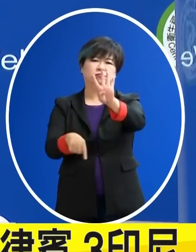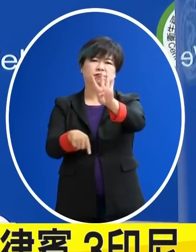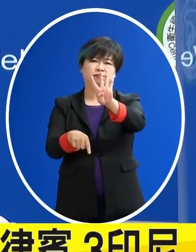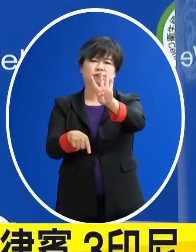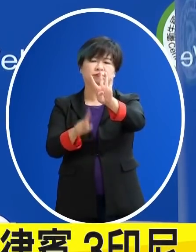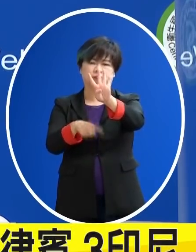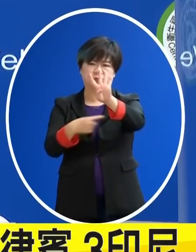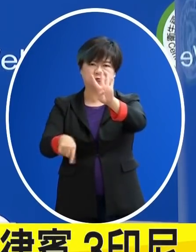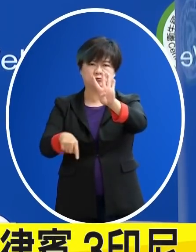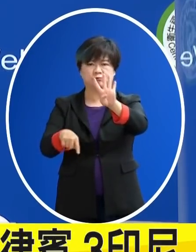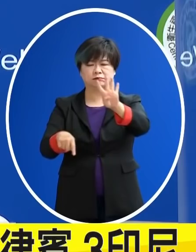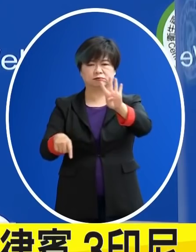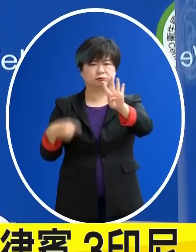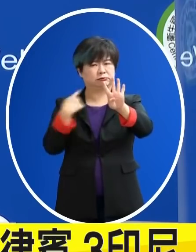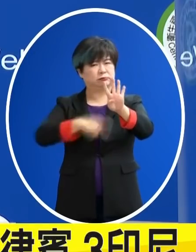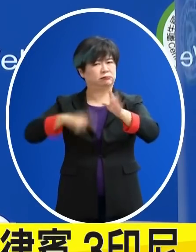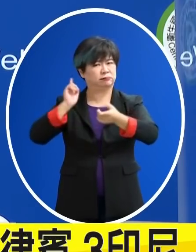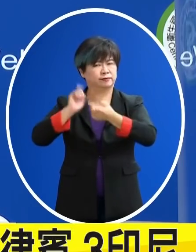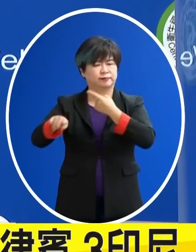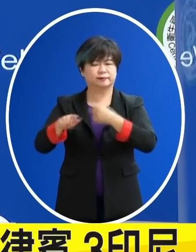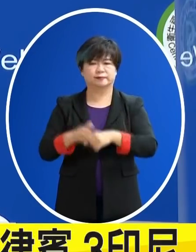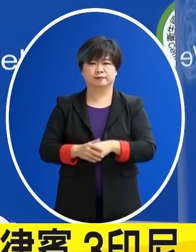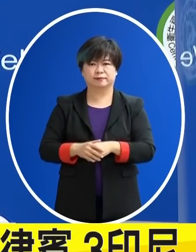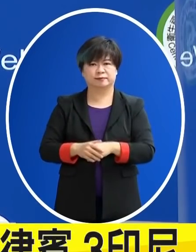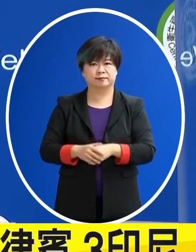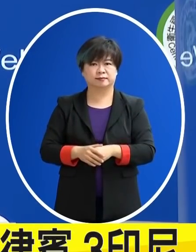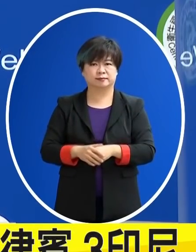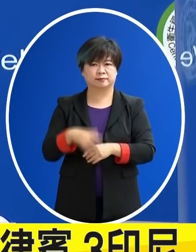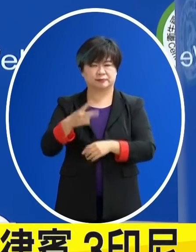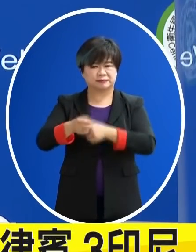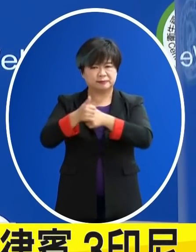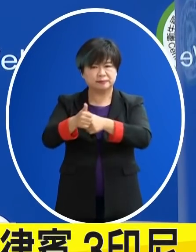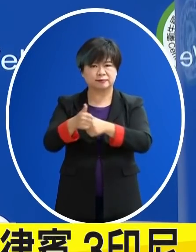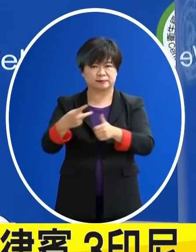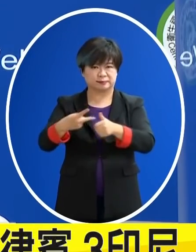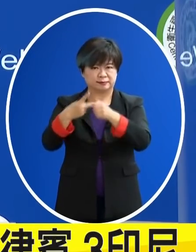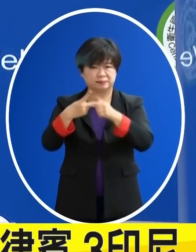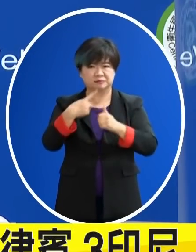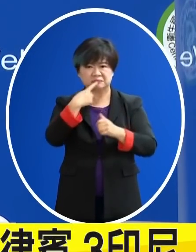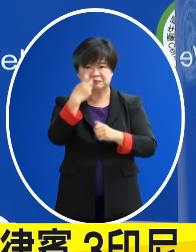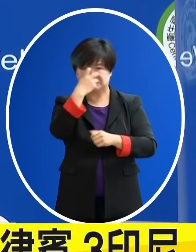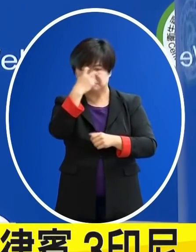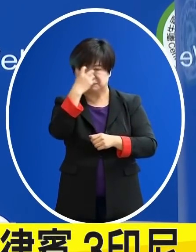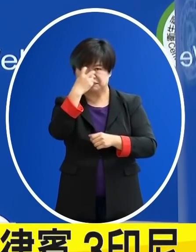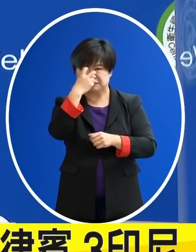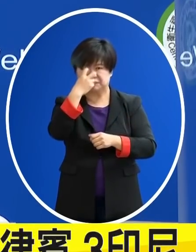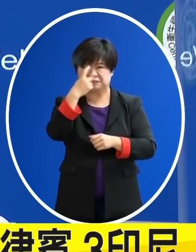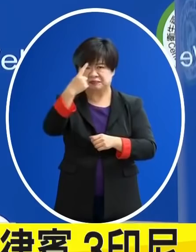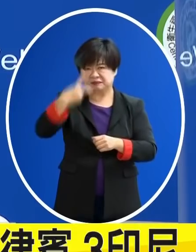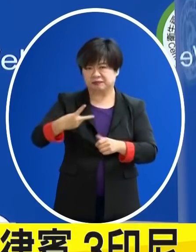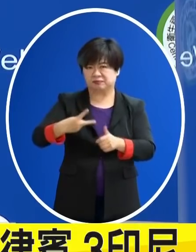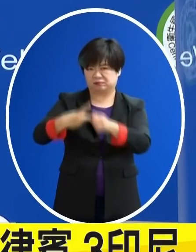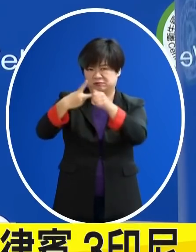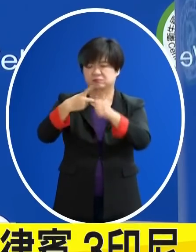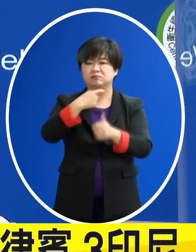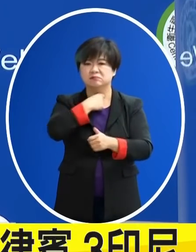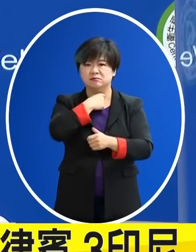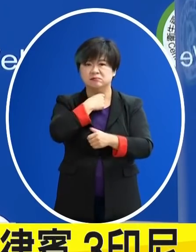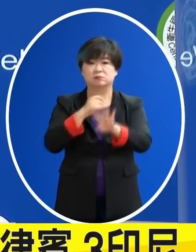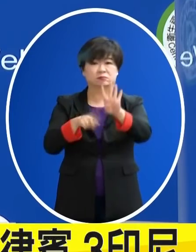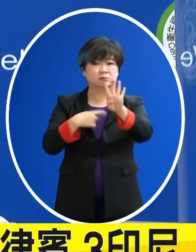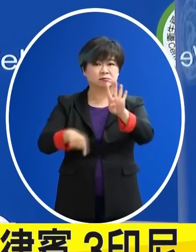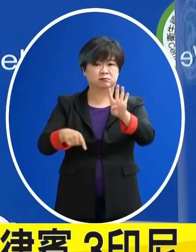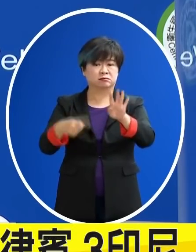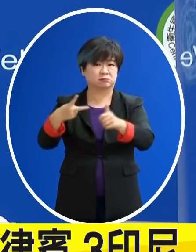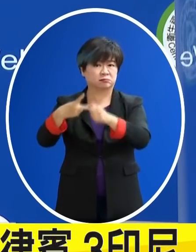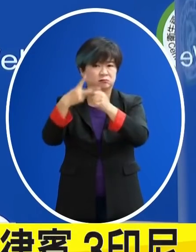四位有症状的，那我们都经过我们的二采，因为他有症状，所以我们也都二采，那四位二采